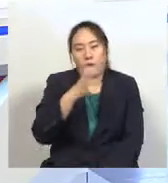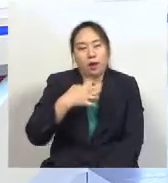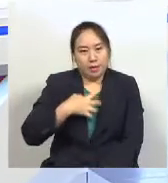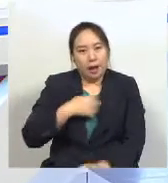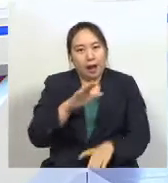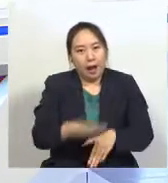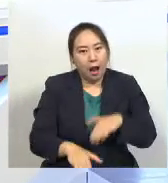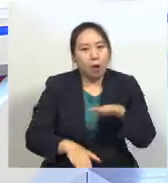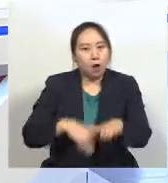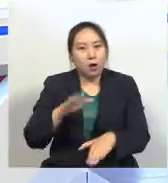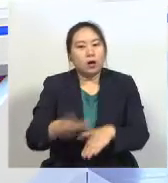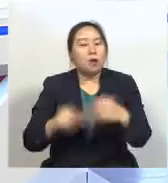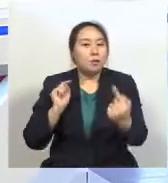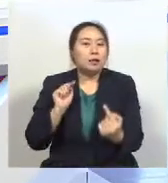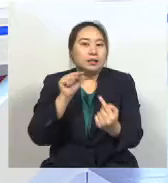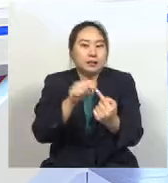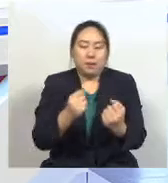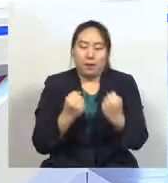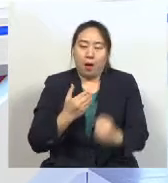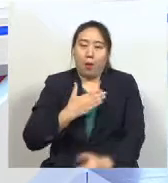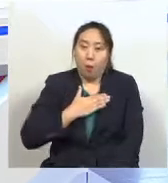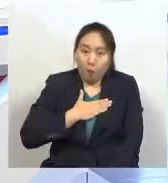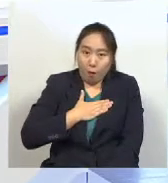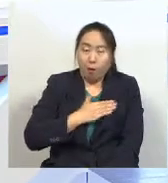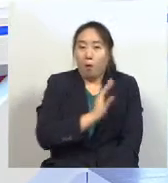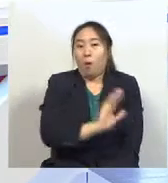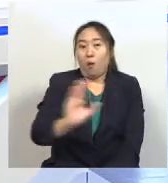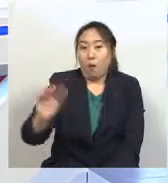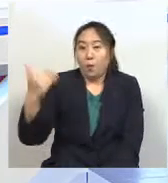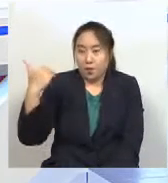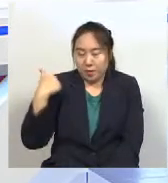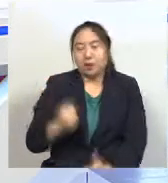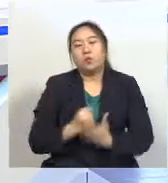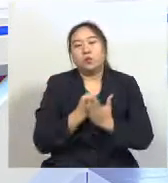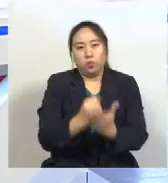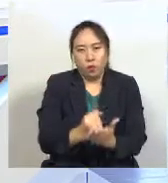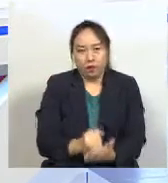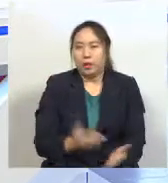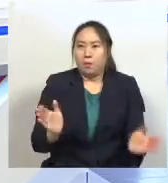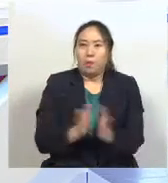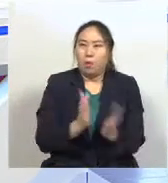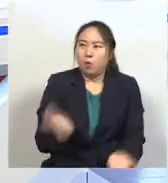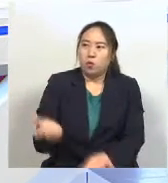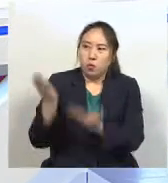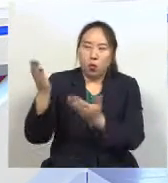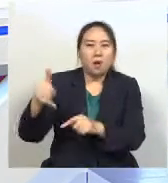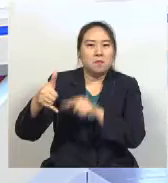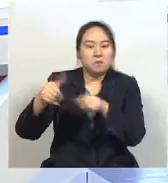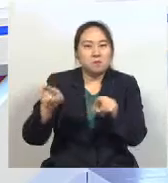ก้าวไปให้ถึงที่สุดเท่าที่พลังของเราและทุกคนจะมีค่ะหลายคนก็ยกให้พี่ตูนบอดี้แสลม